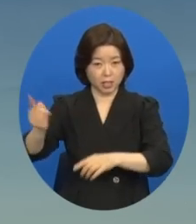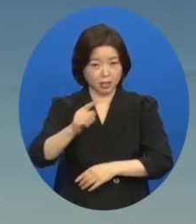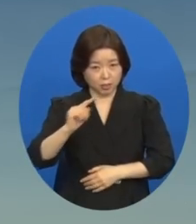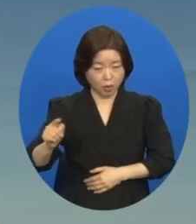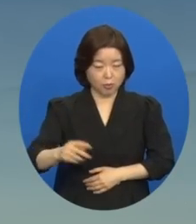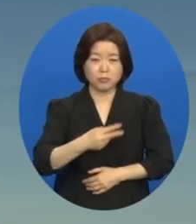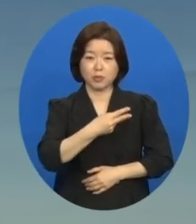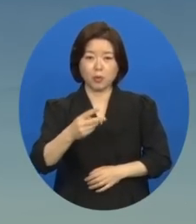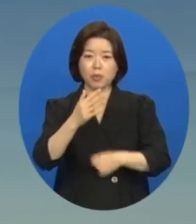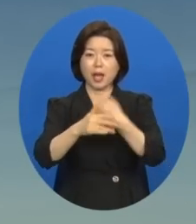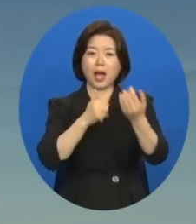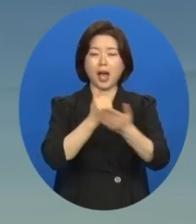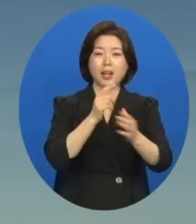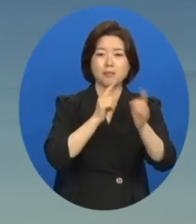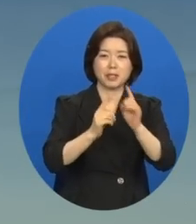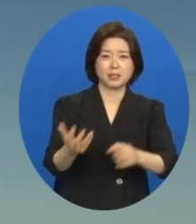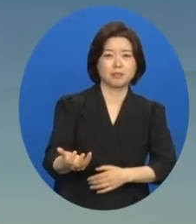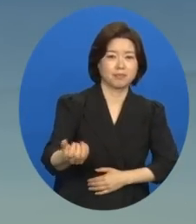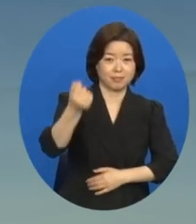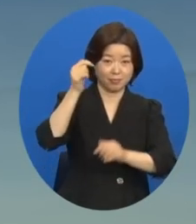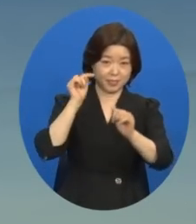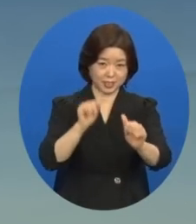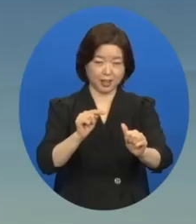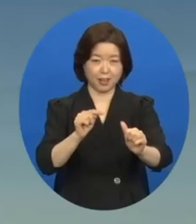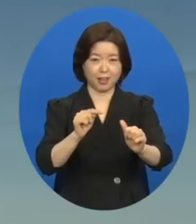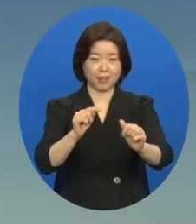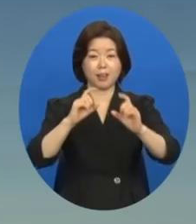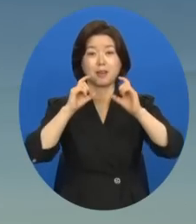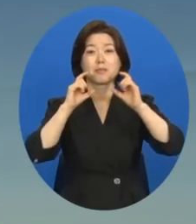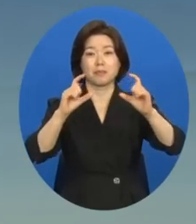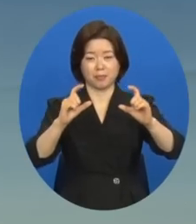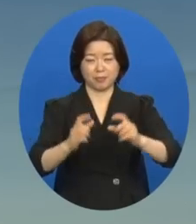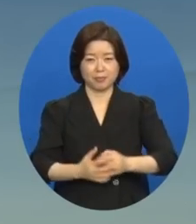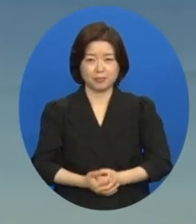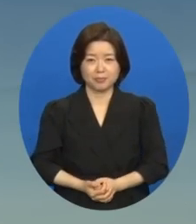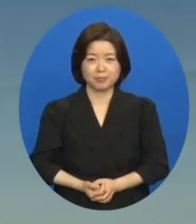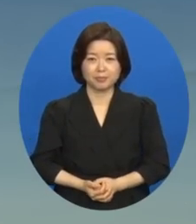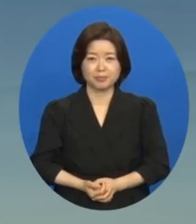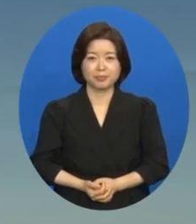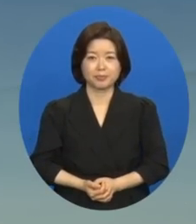하나님의 말씀을 가지라 라고 선언하신 거예요.